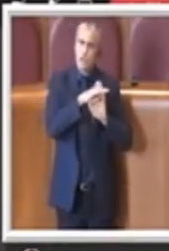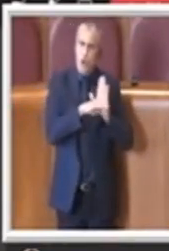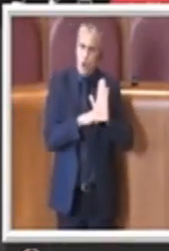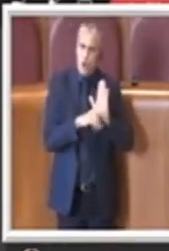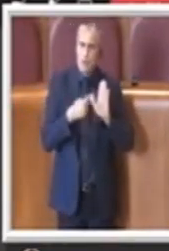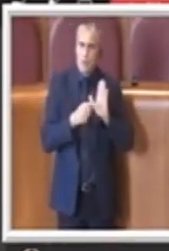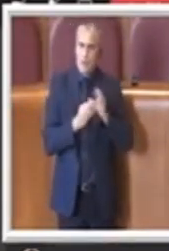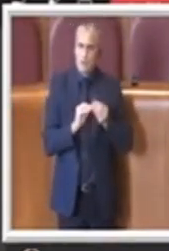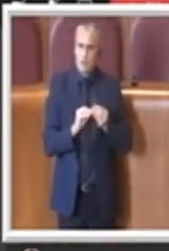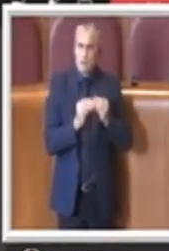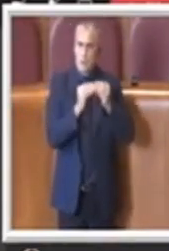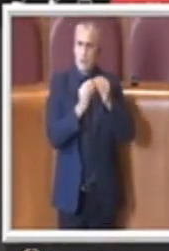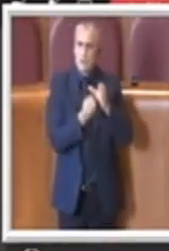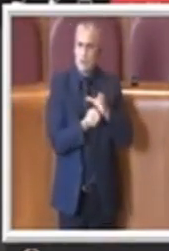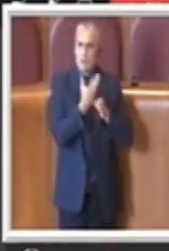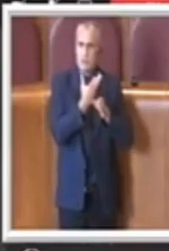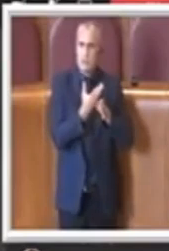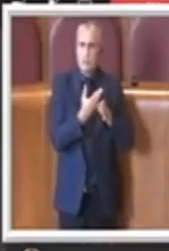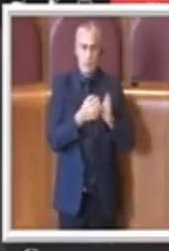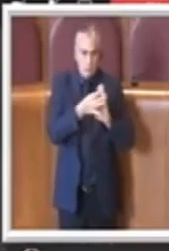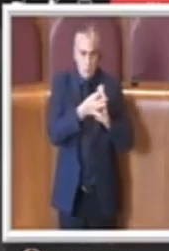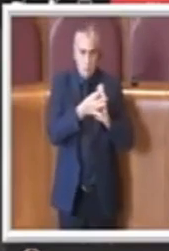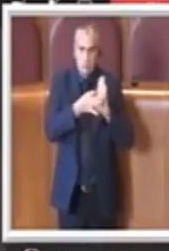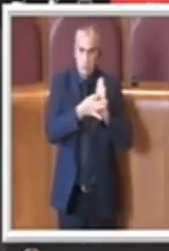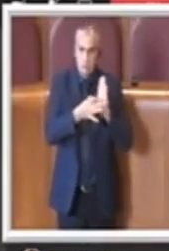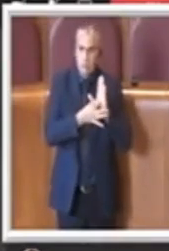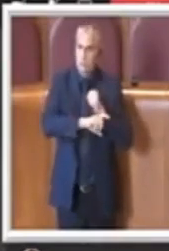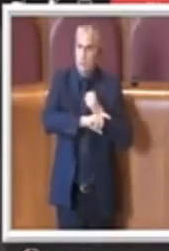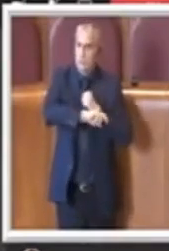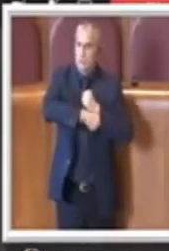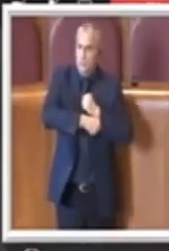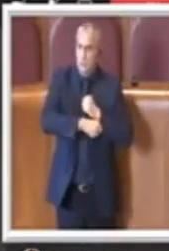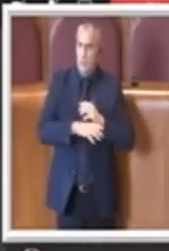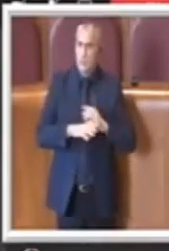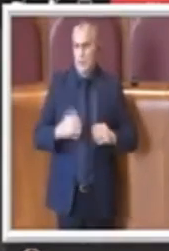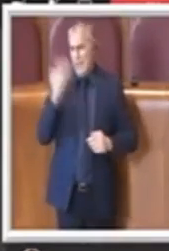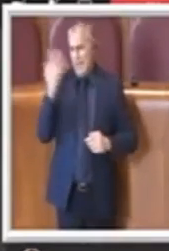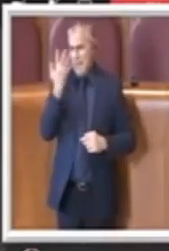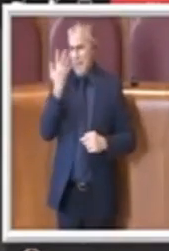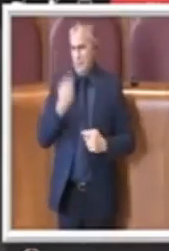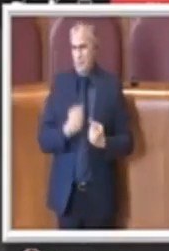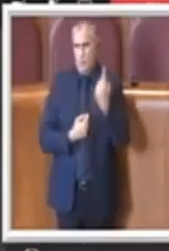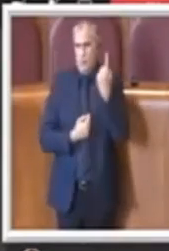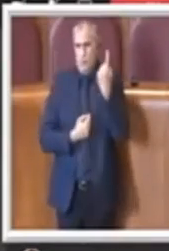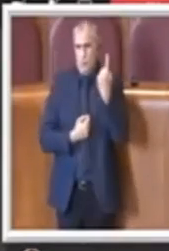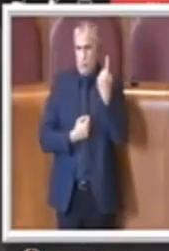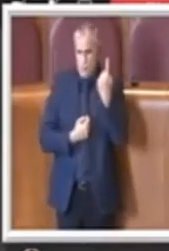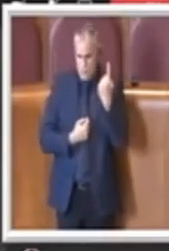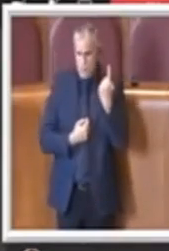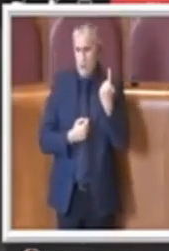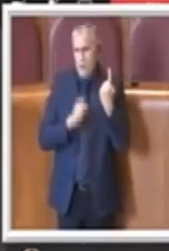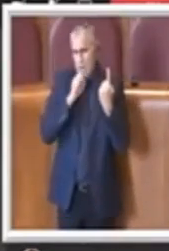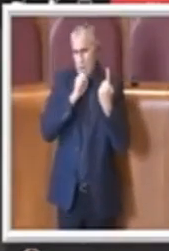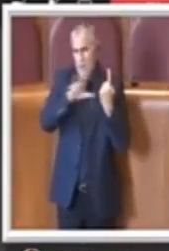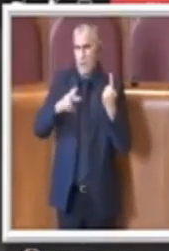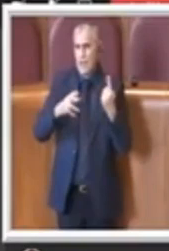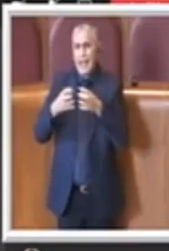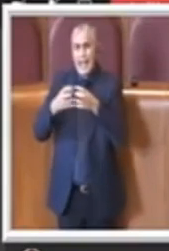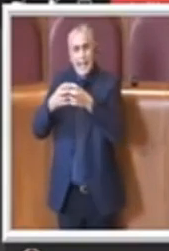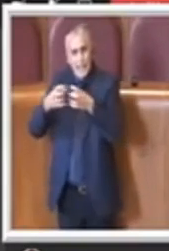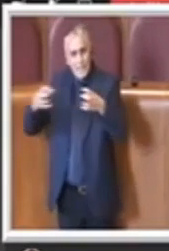molto stringente ricordo che uno su tutti un dato un qualsiasi impianto